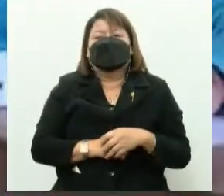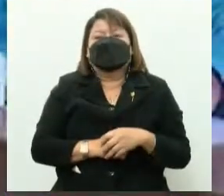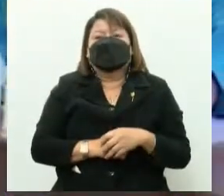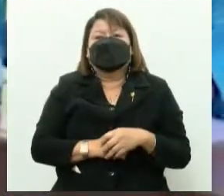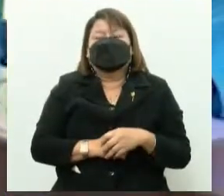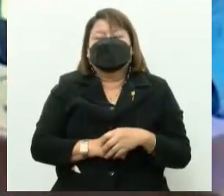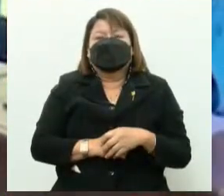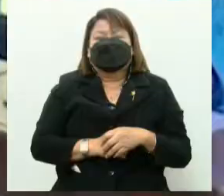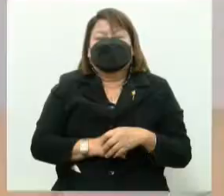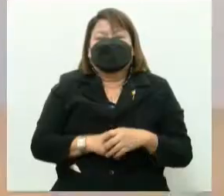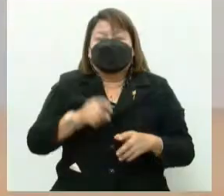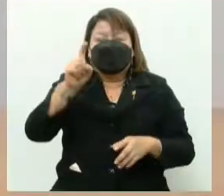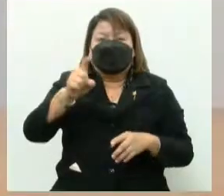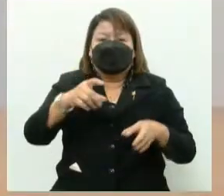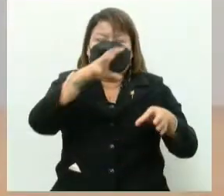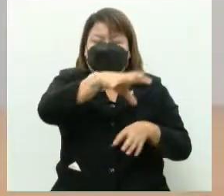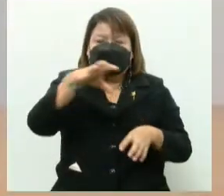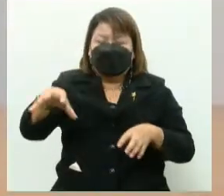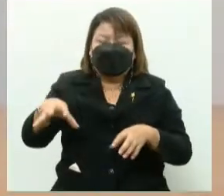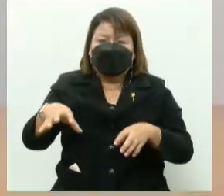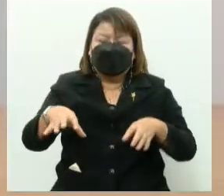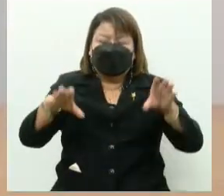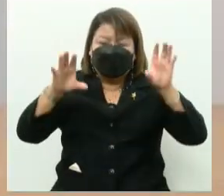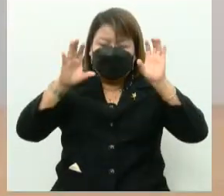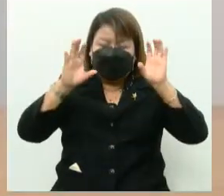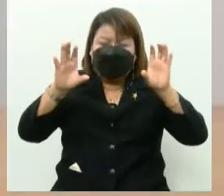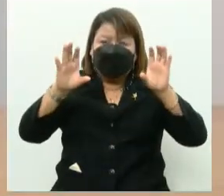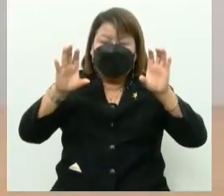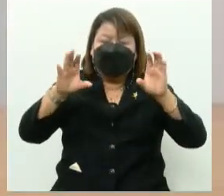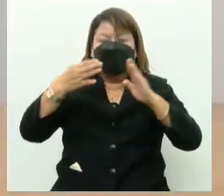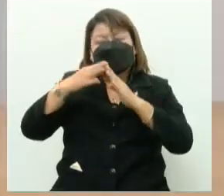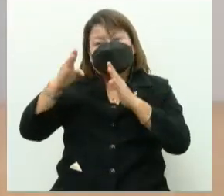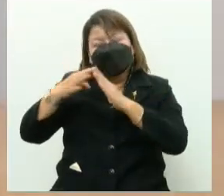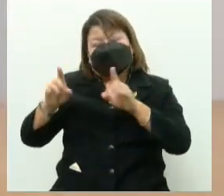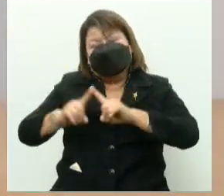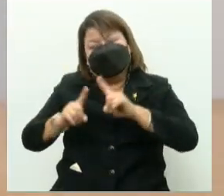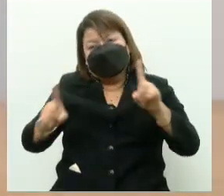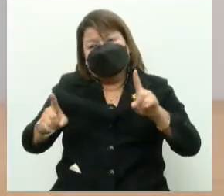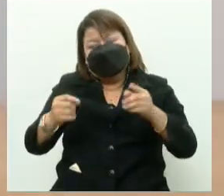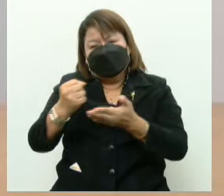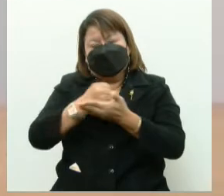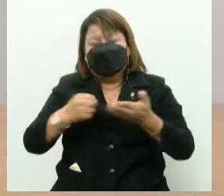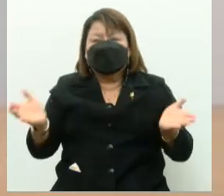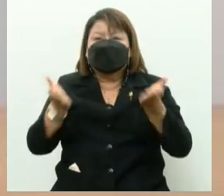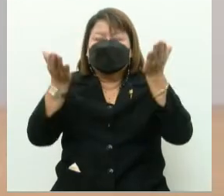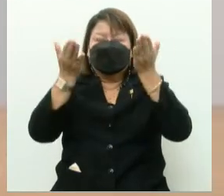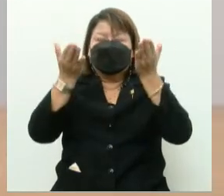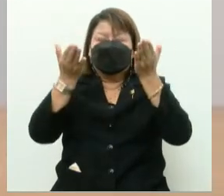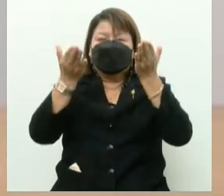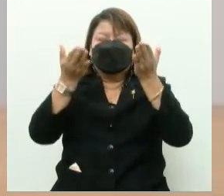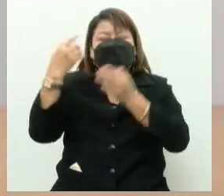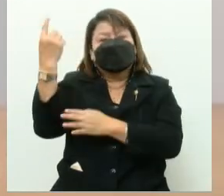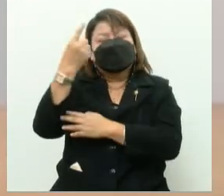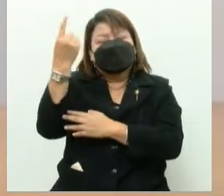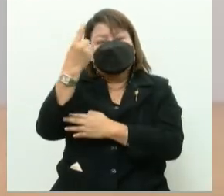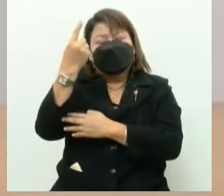อีกทั้งหน่วยงานทั้งจากภาครัฐและเอกชนได้มีส่วนส่งเสริมสนับสนุนในการท่องเที่ยว